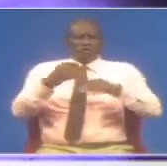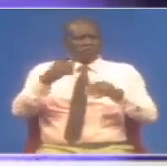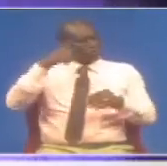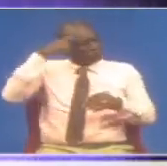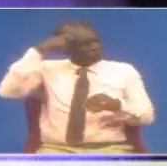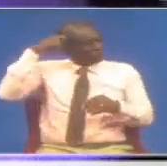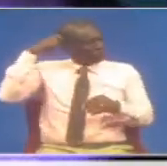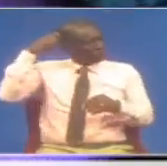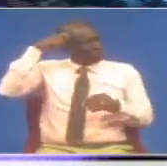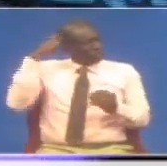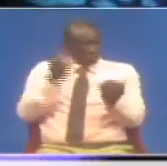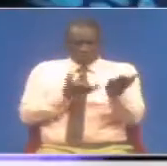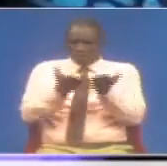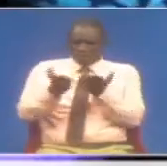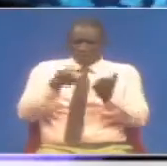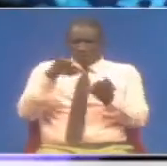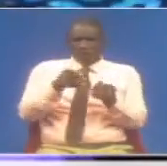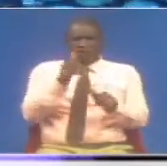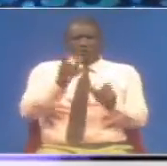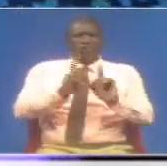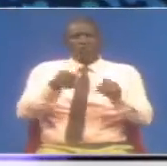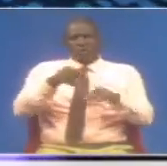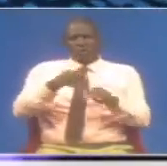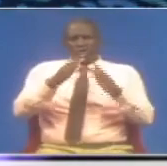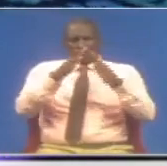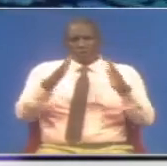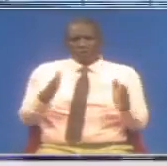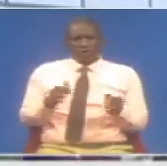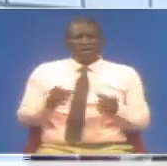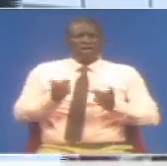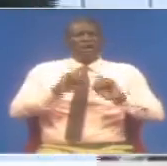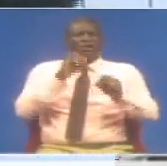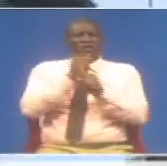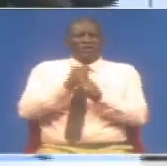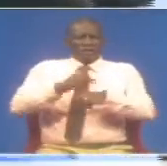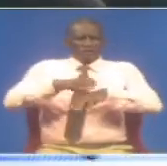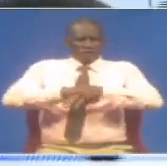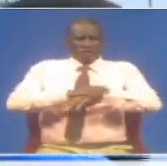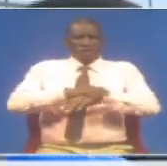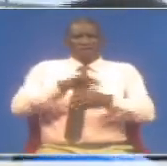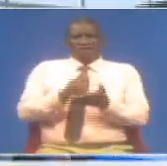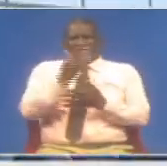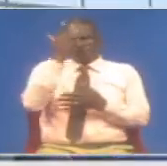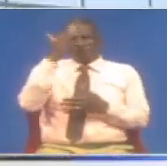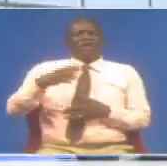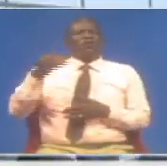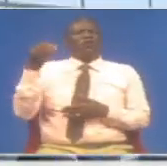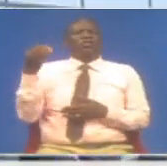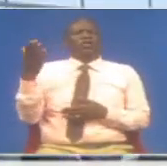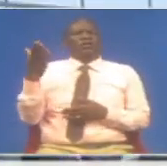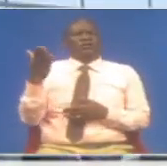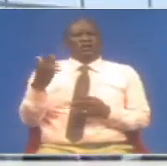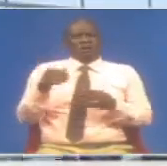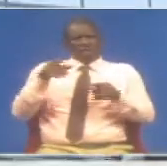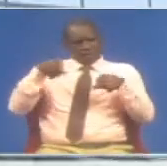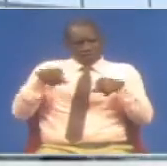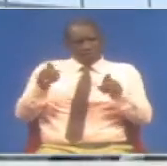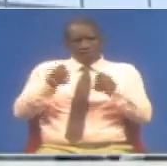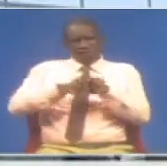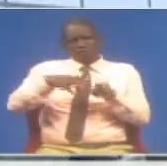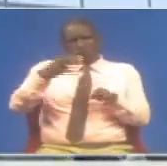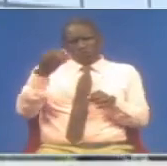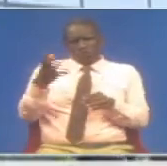huduma hii isiyopatikana nyumbani. Hajawahi kunifanyia, ndio uwaga naenda kule kufanyiwa. Pia naye pia uwaga nataka aende kule